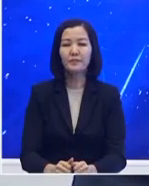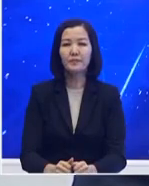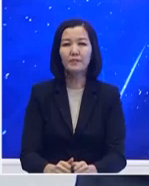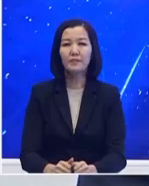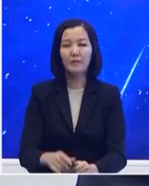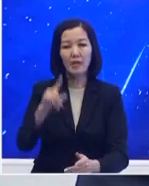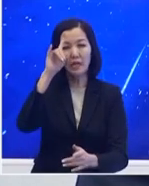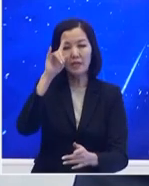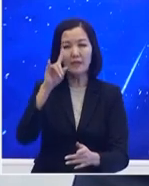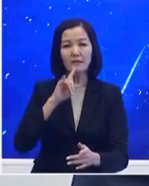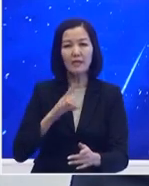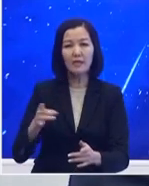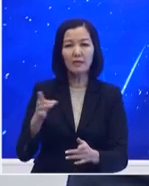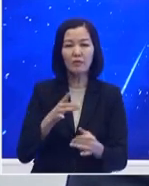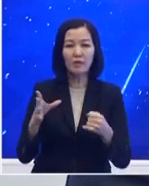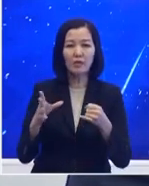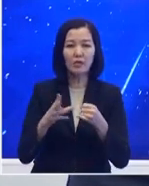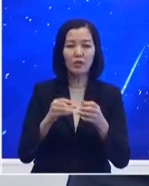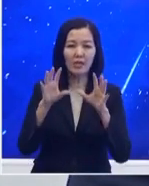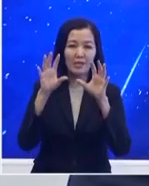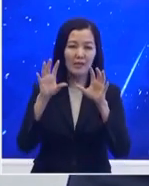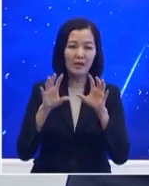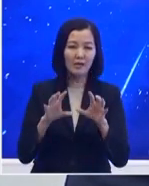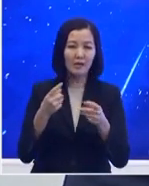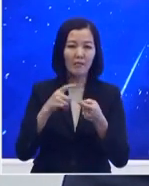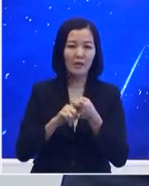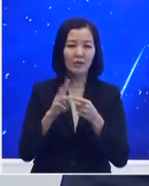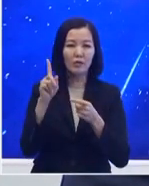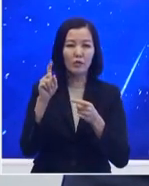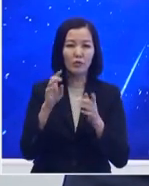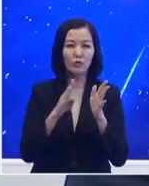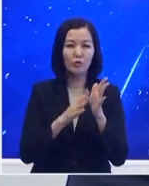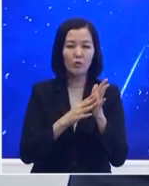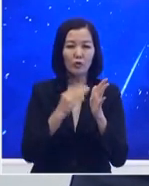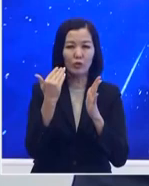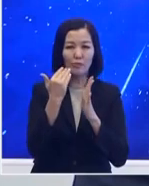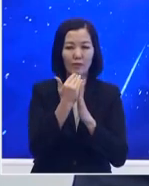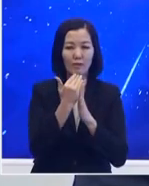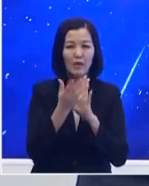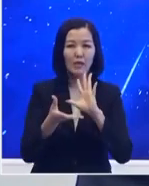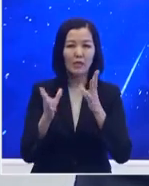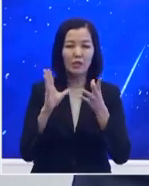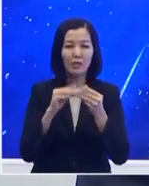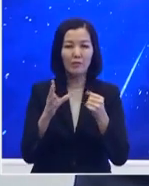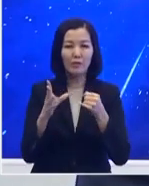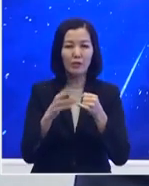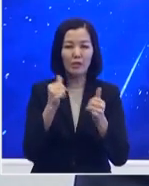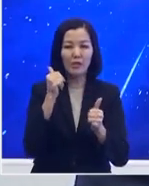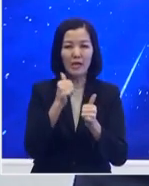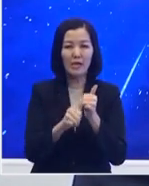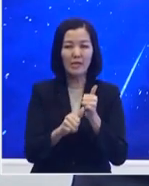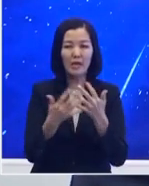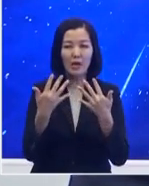Қазақстан Республикасының жер кодексіне сәйкес, оның 109-шы бабының 3-ші тармағына сәйкес, жалпы жер әрбір